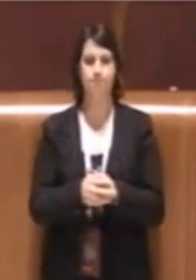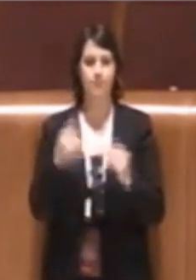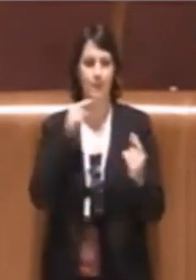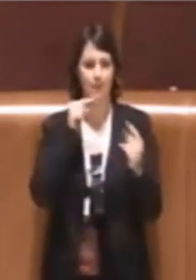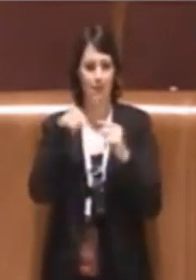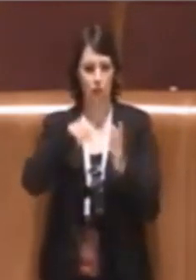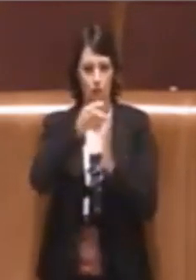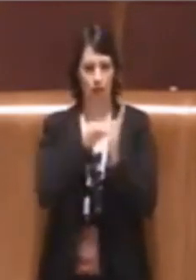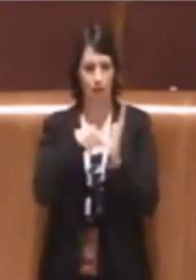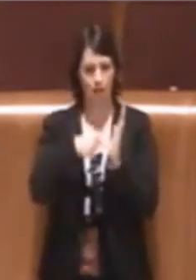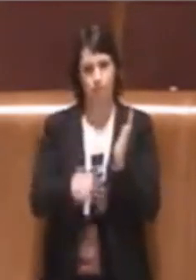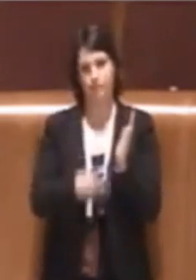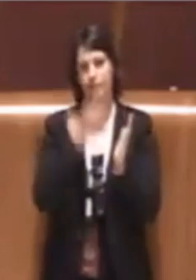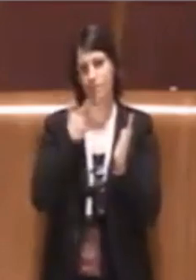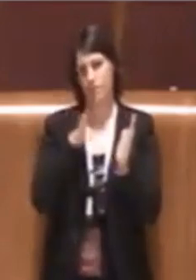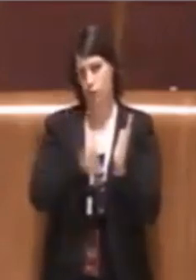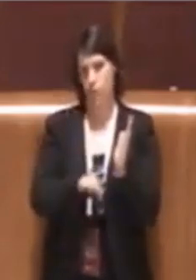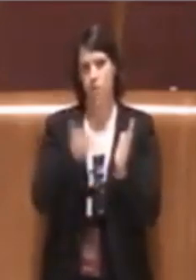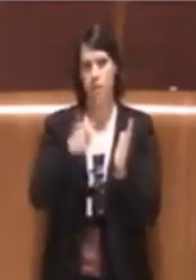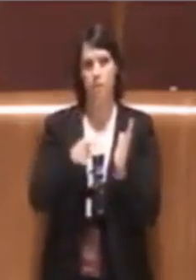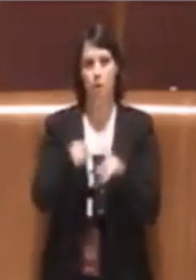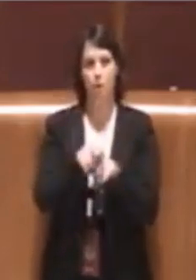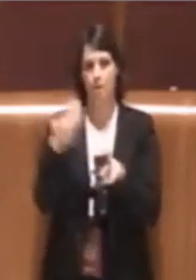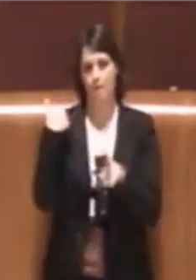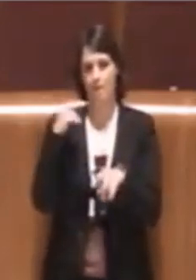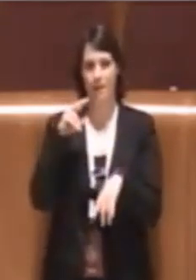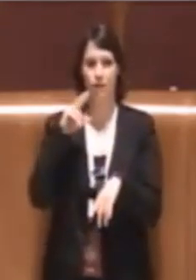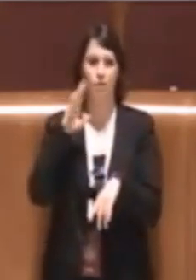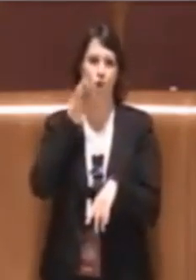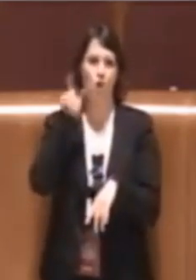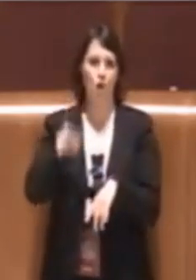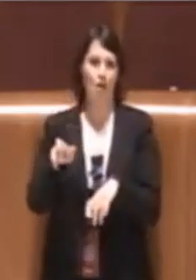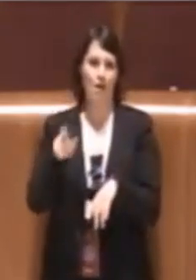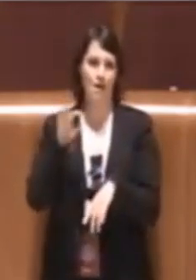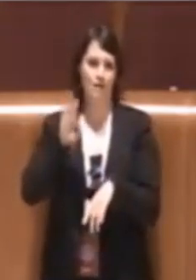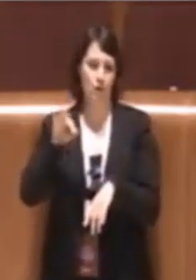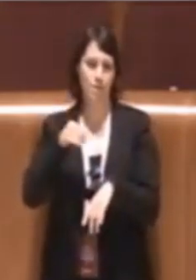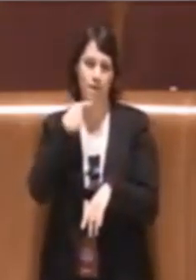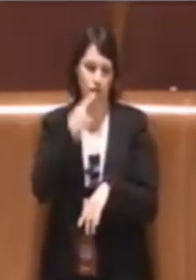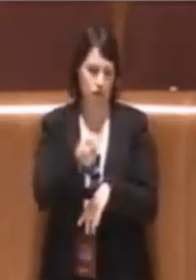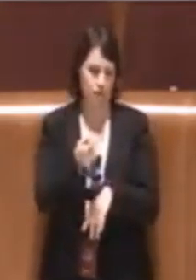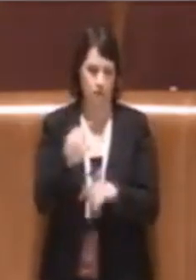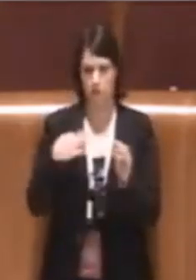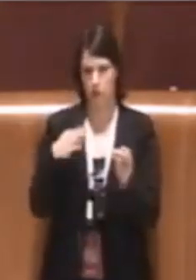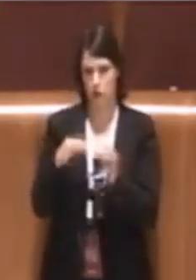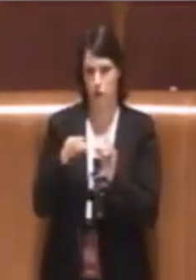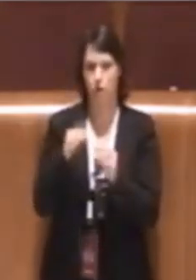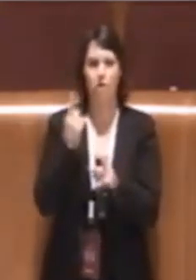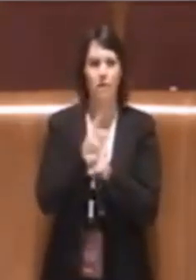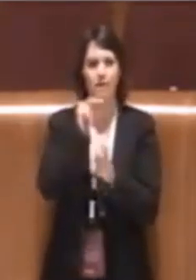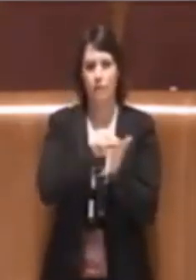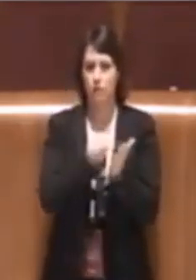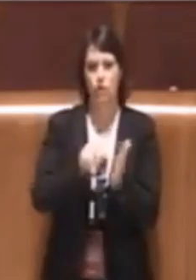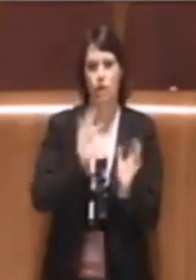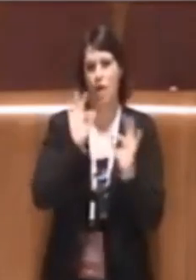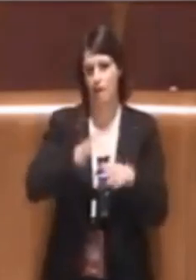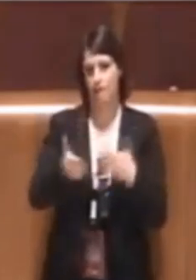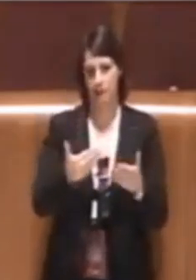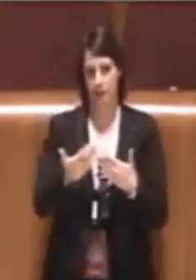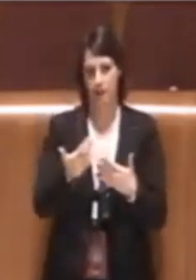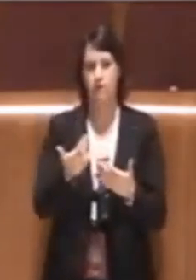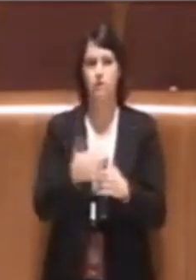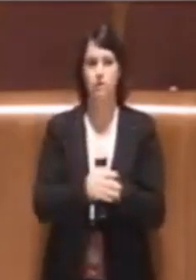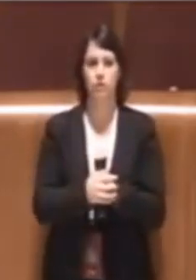regolamento, perché come diceva prima il collega Figliomeni è molto importante arrivare alla votazione e quindi a tutto l'iter necessario per l'apertura